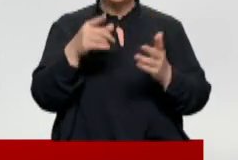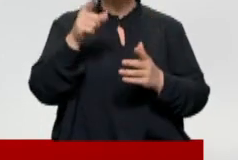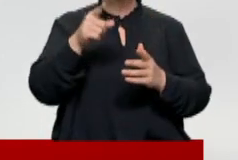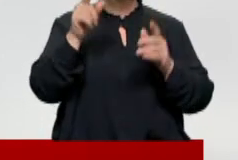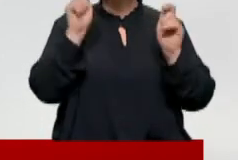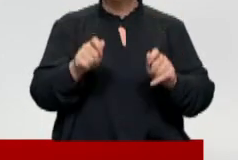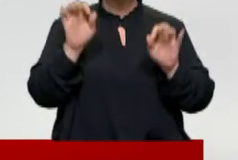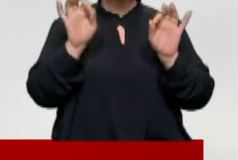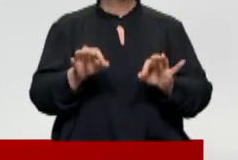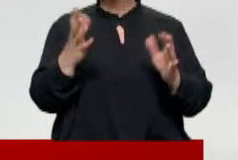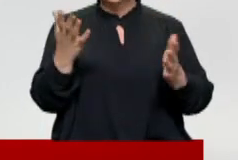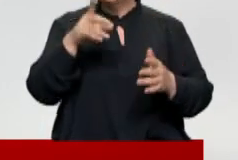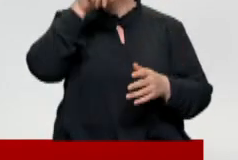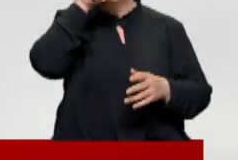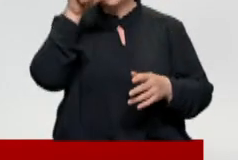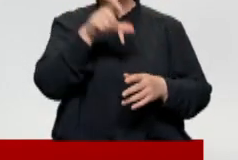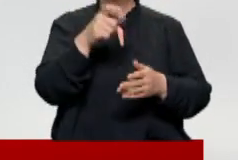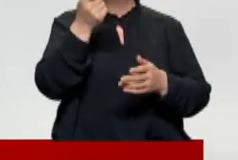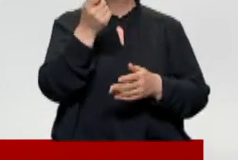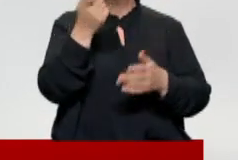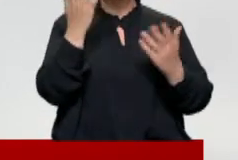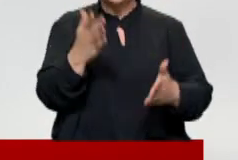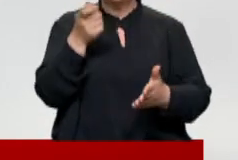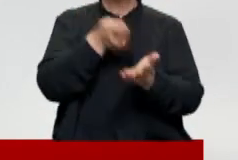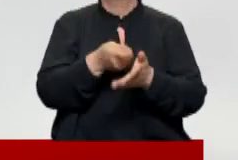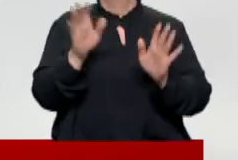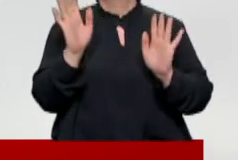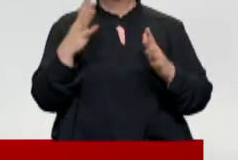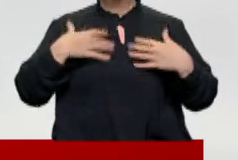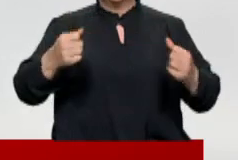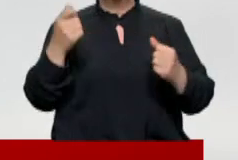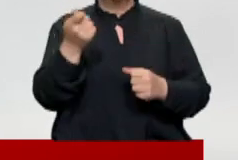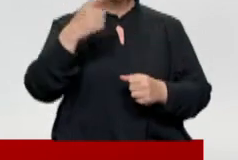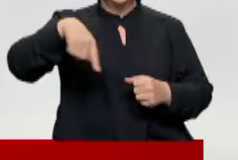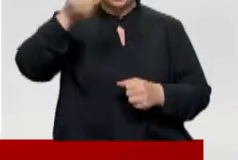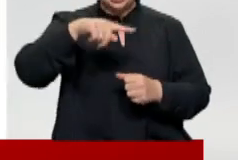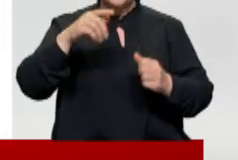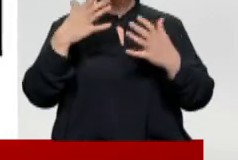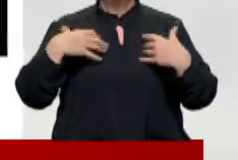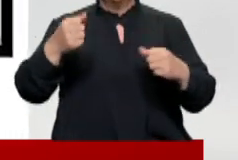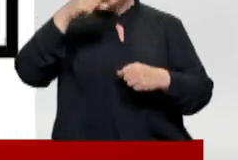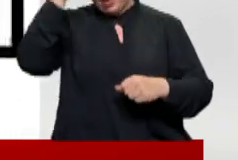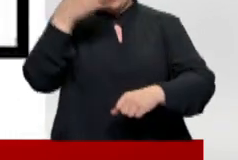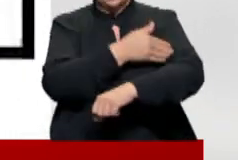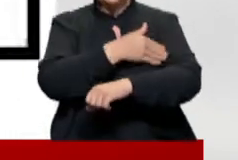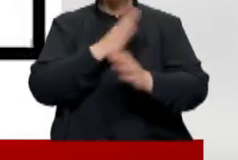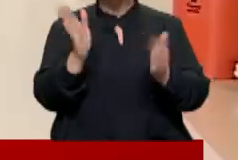bu düzenlemenin ardından Mart ayındaki ücretleri bile ödenmedi sağlık çalışanlarına. Sağlık Emekçileri Sendikası ve Türk